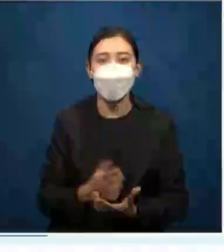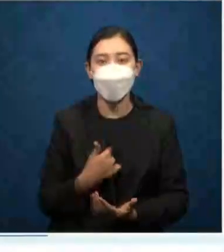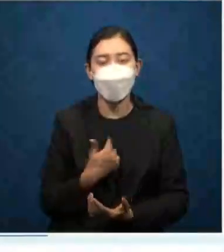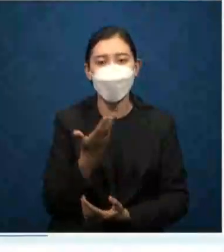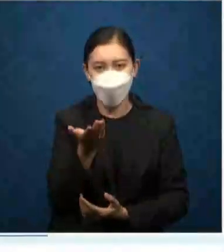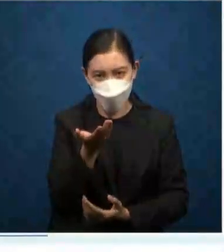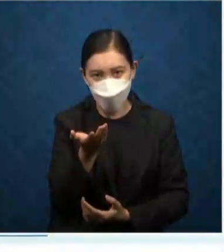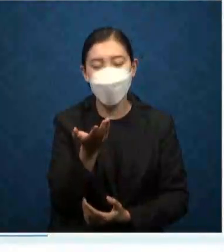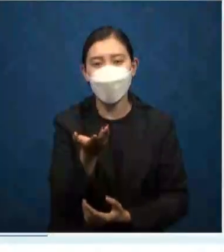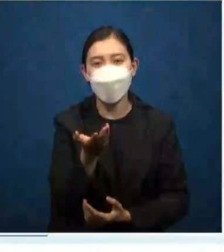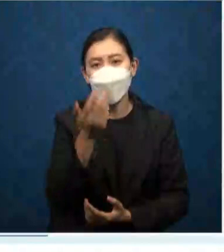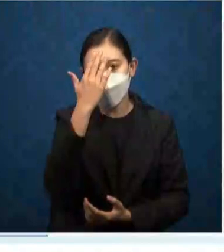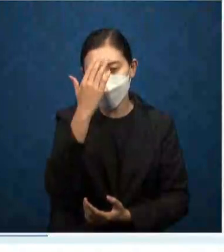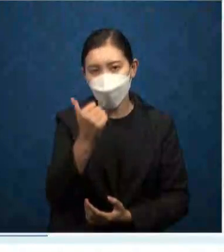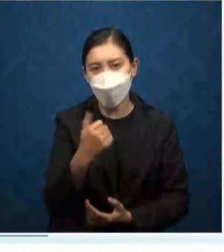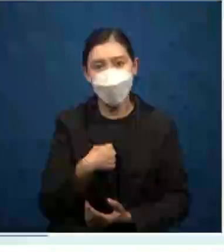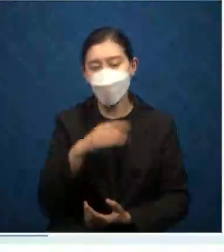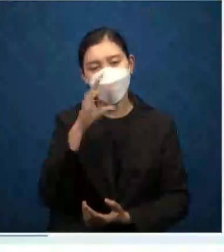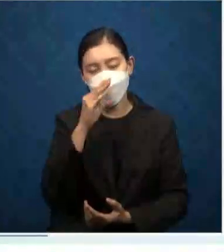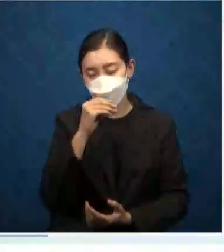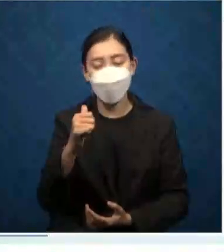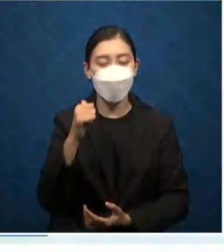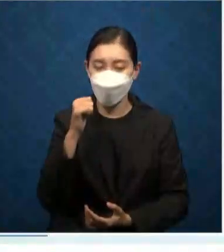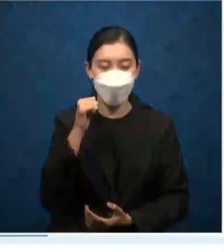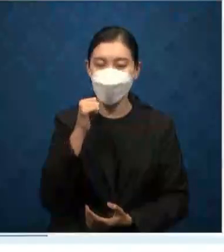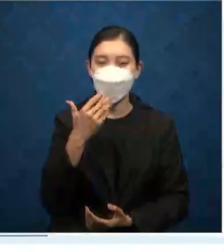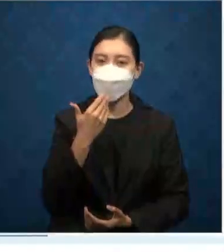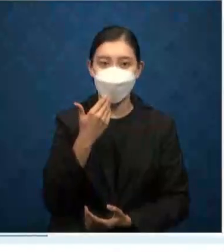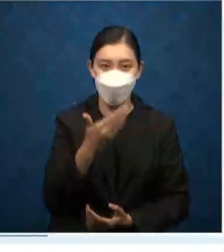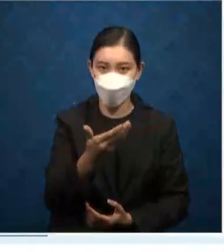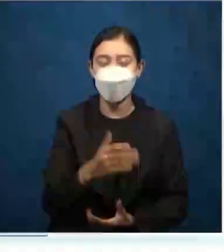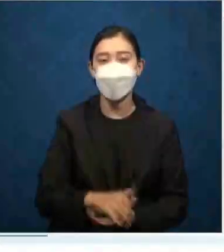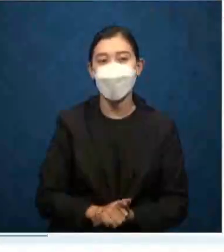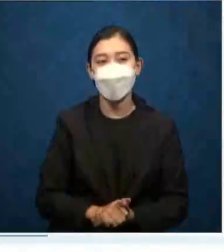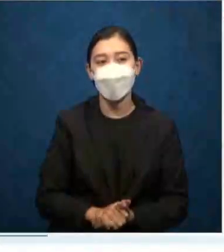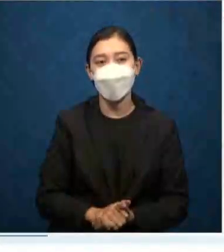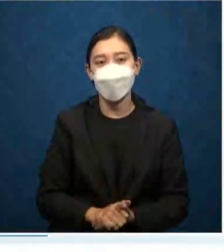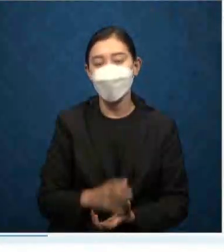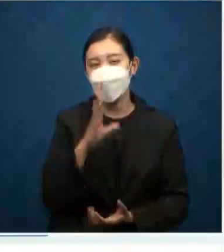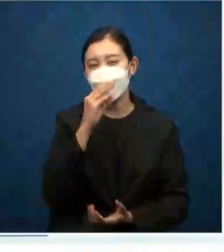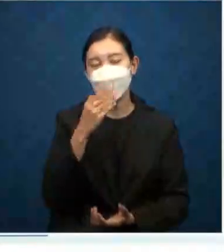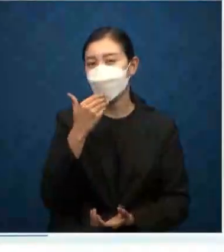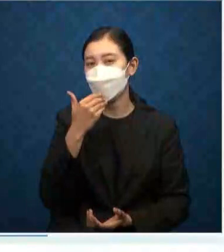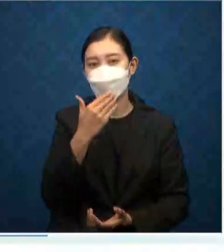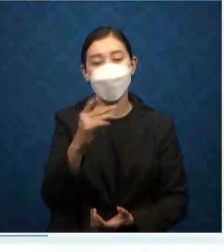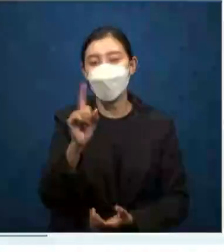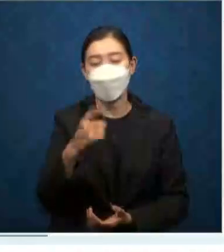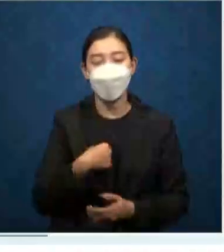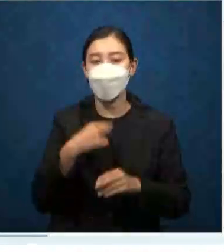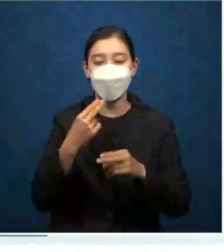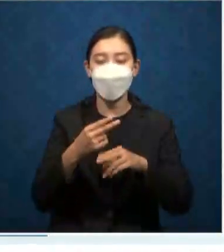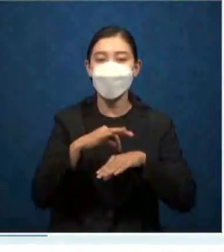องติดตามอย่างนี้แล้วพูดซ้ำๆแบบนี้นะครับต่อไปจนกว่าจะหมดภาระหน้าที่นะครับส่วนว่าจะทำได้แค่ไห